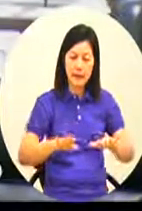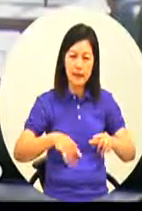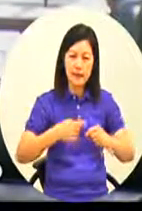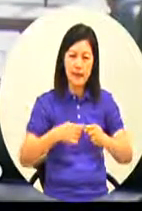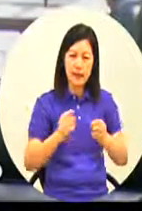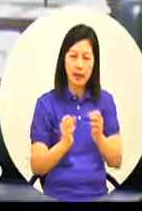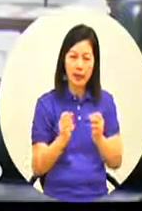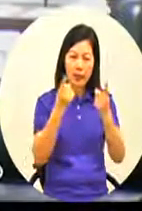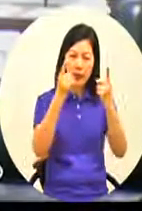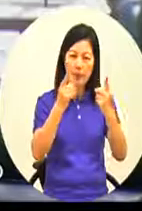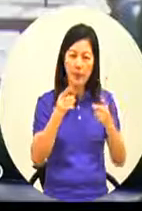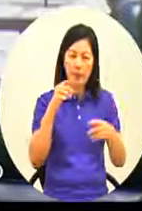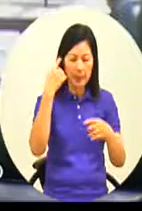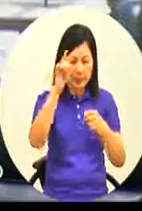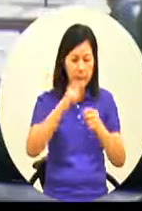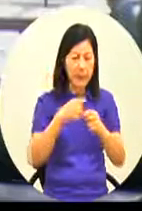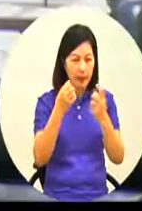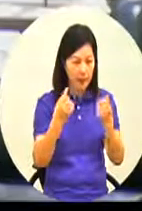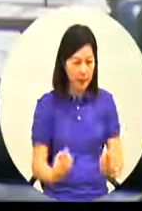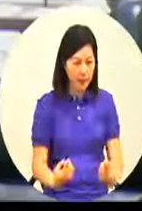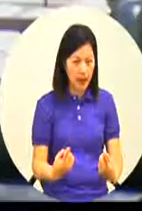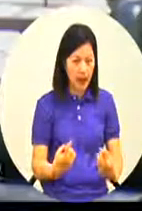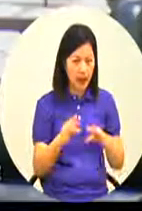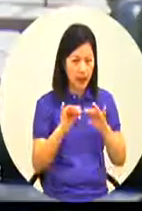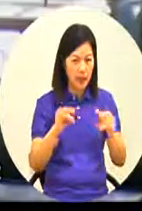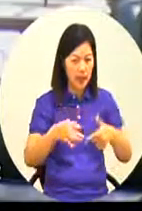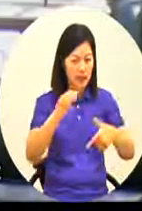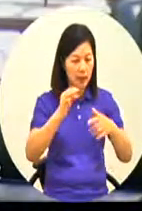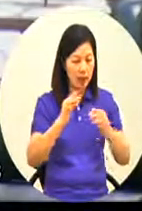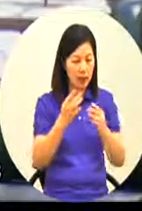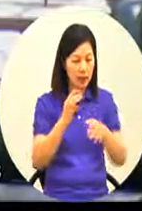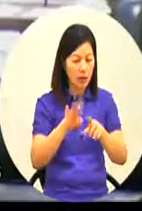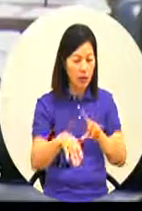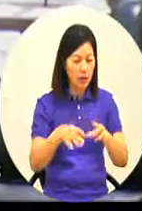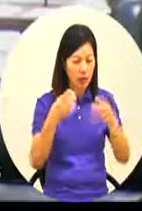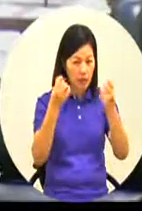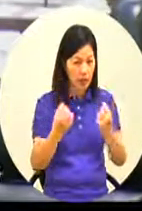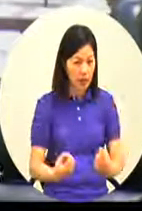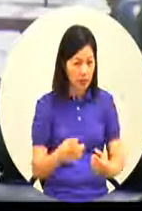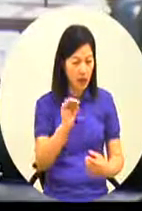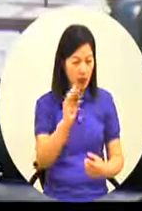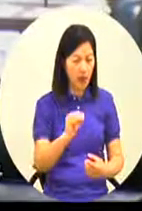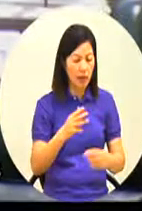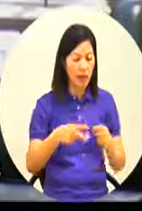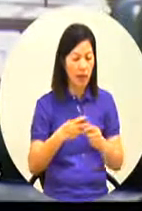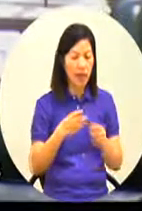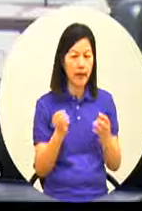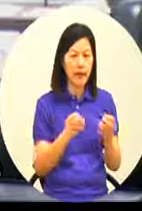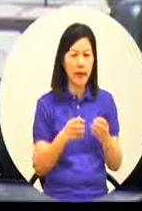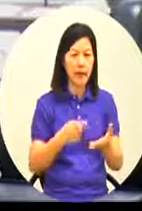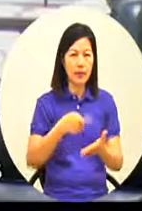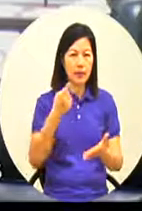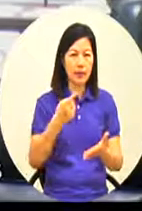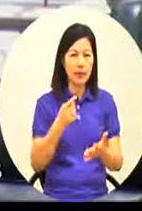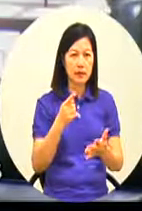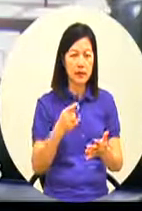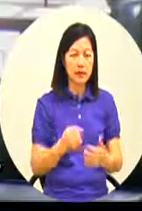也有可能明年跌啊。明年跌，你们地价税有没有要跌？也没有啊，你也是3年检讨一次啊。跌的时候民众怎么没有感，没有